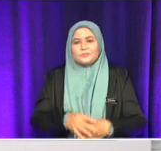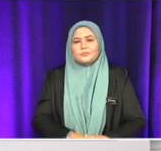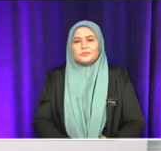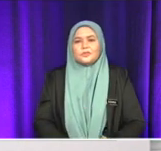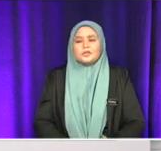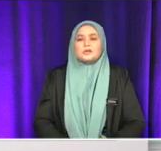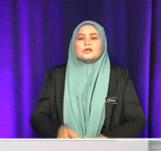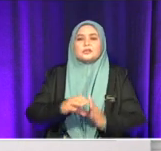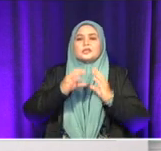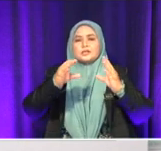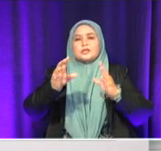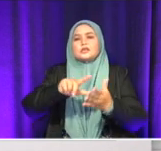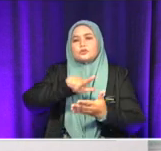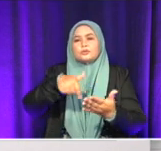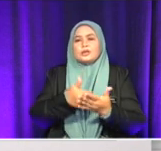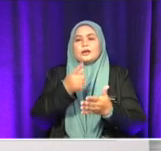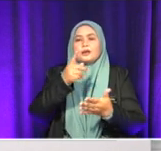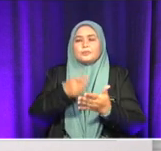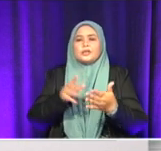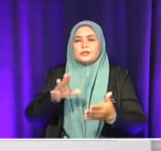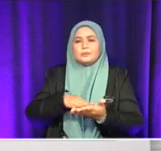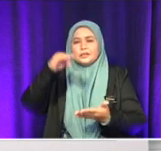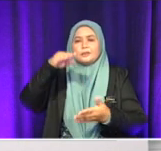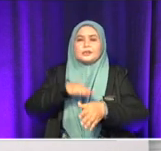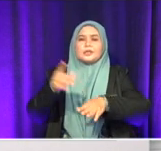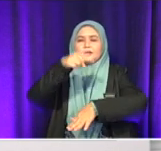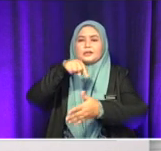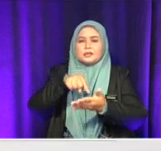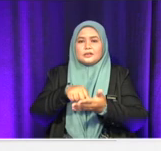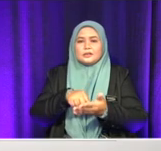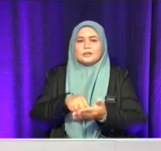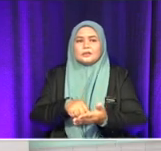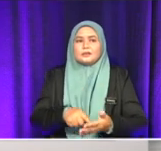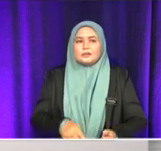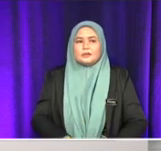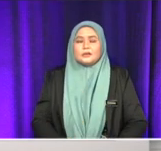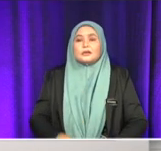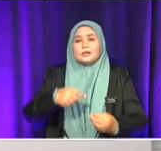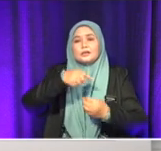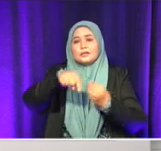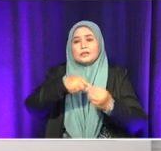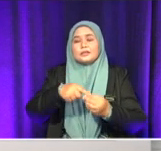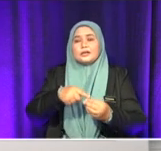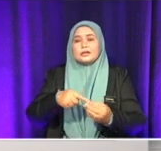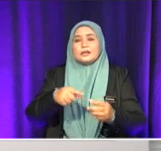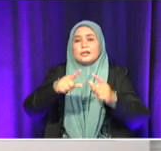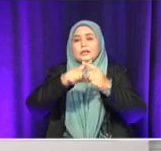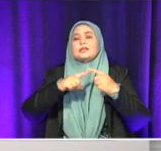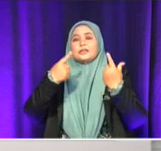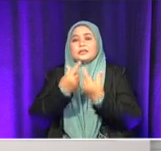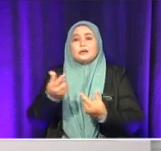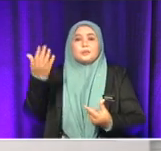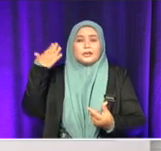secara keseluruhannya apa yang kita belajar pada hari ini yang ini hilang tentang latar belakang dasar pendidikan